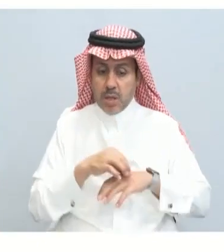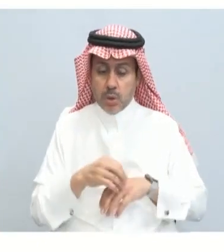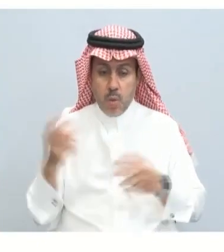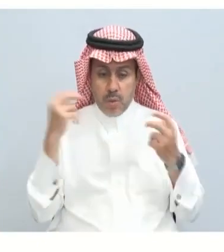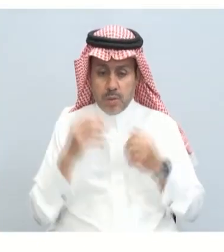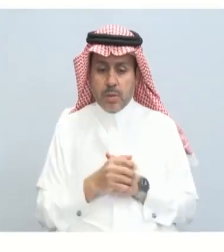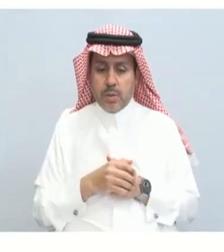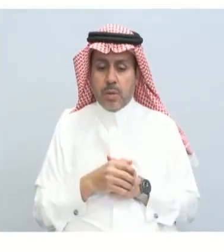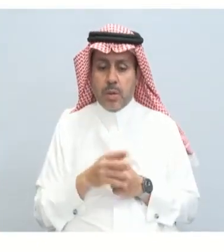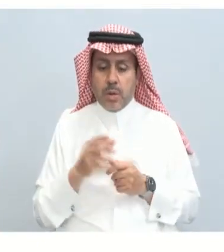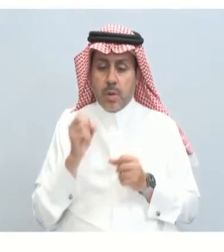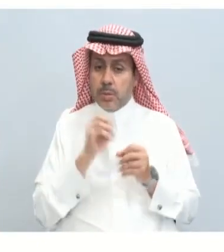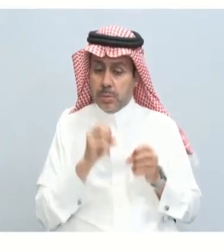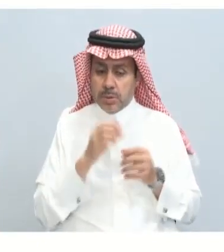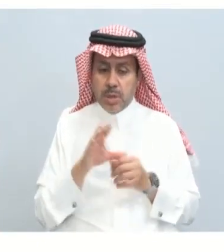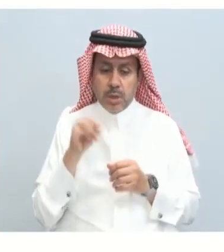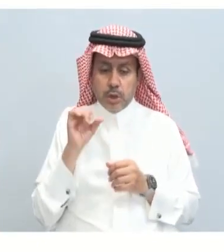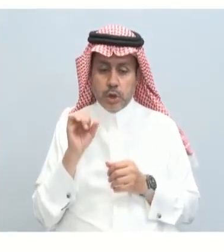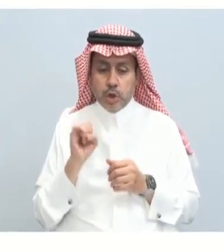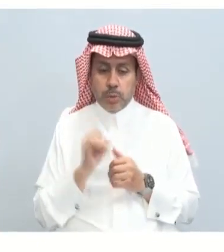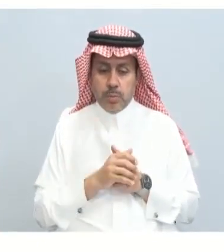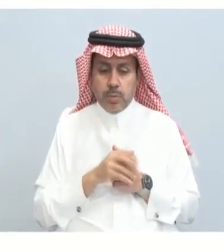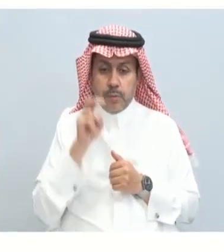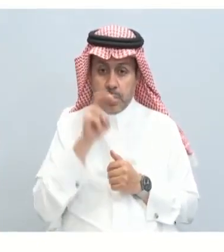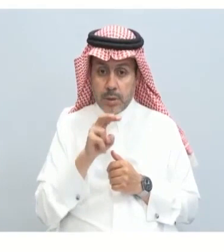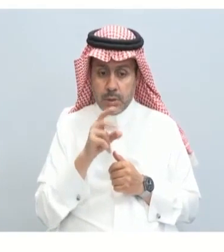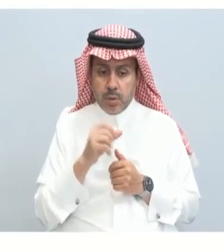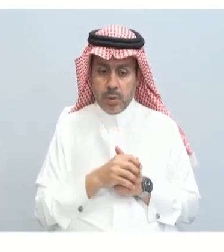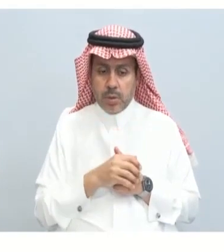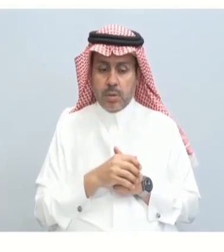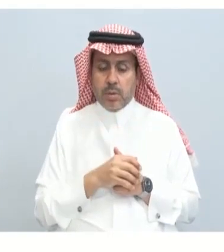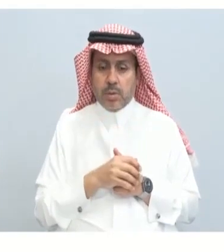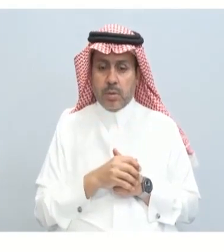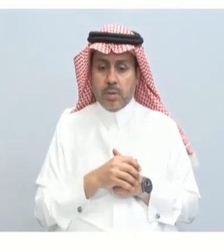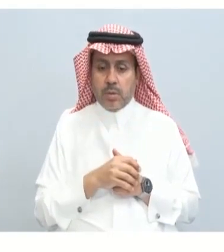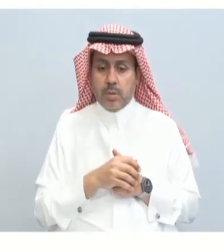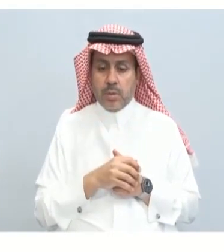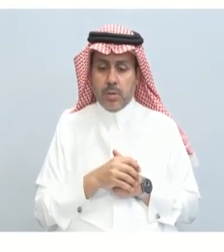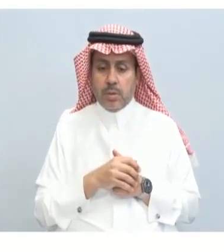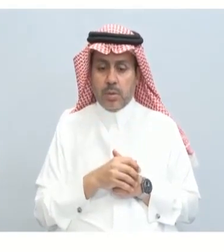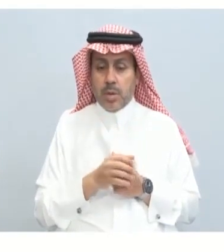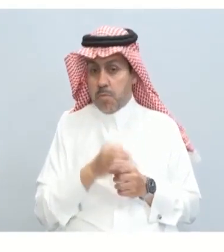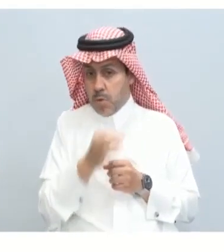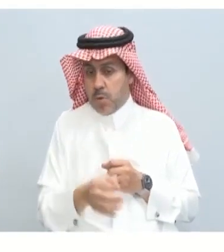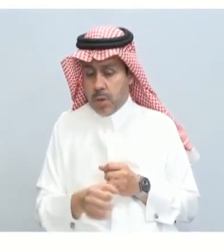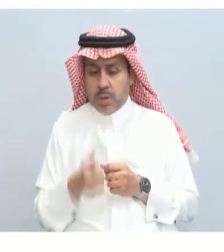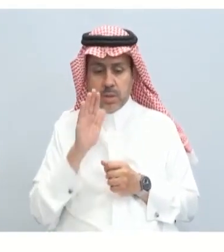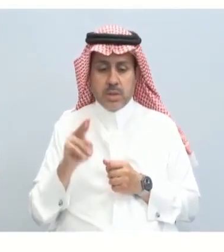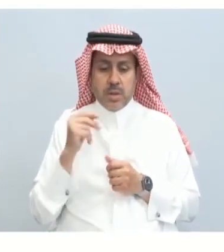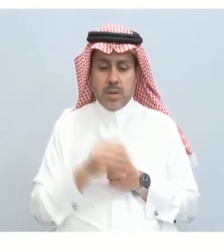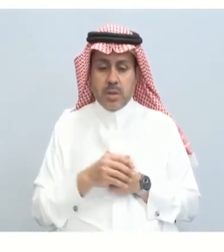ونثري عليك الدر يا در هاشم فيا من راى درا على الدر ينذر موضع استعاره هنا